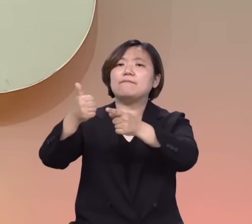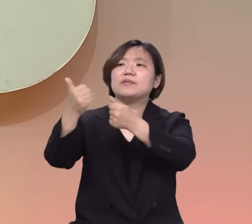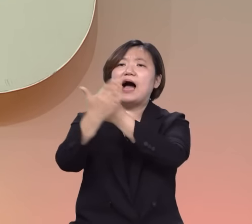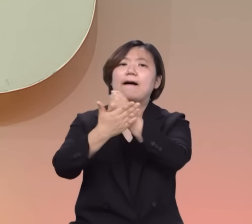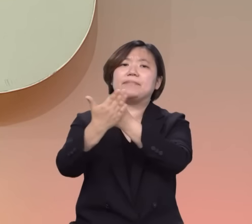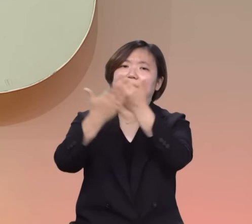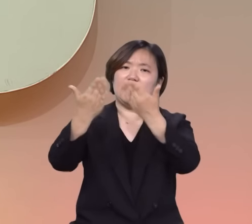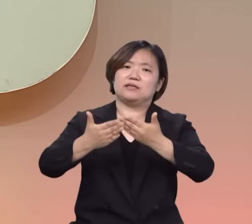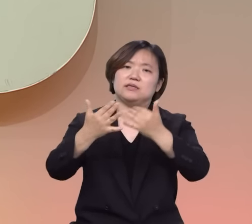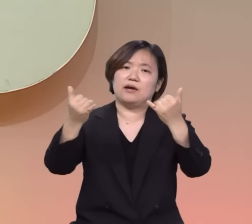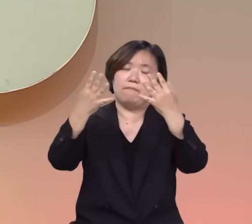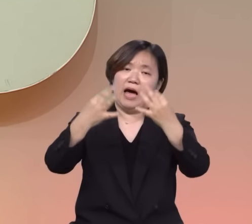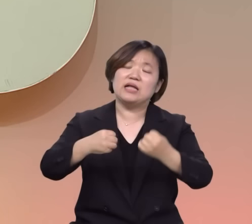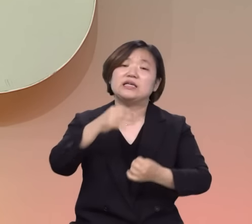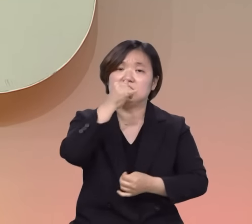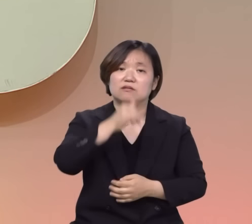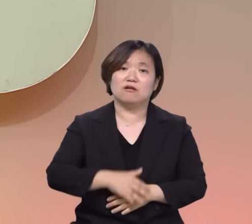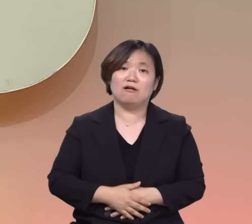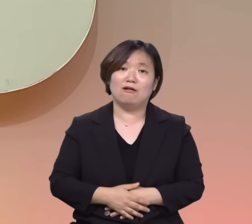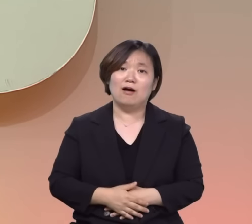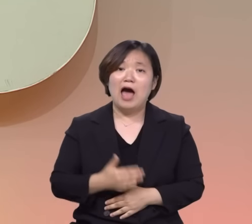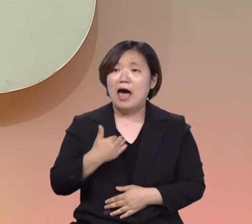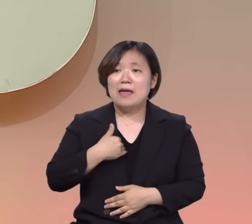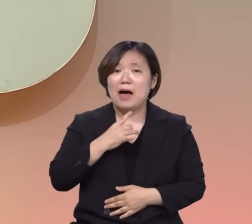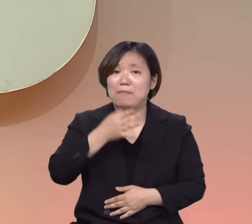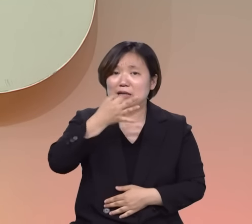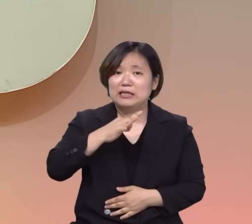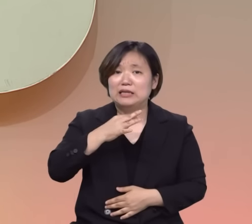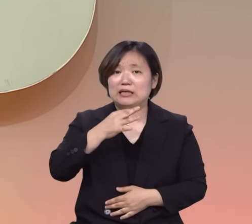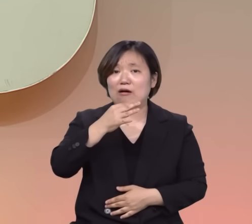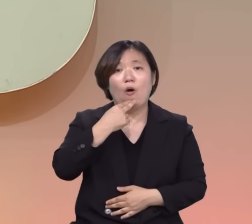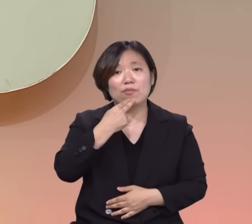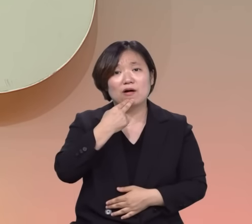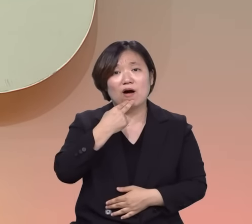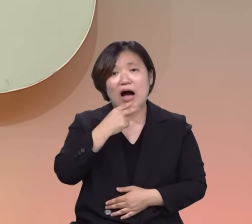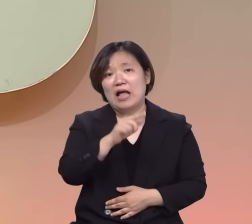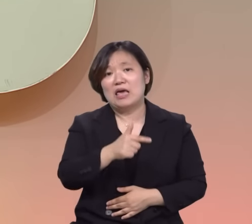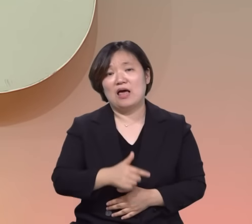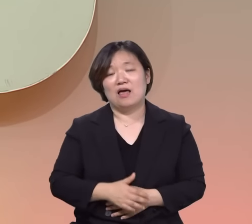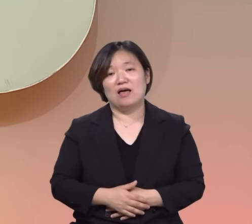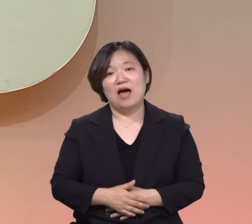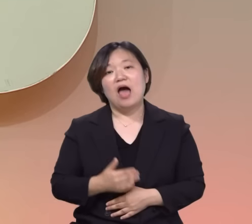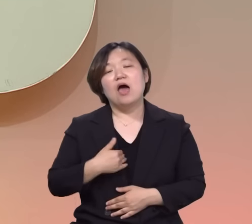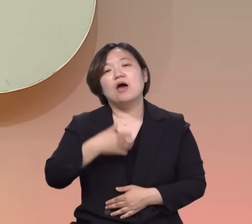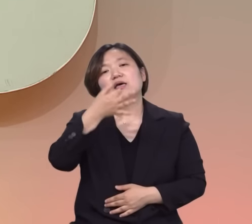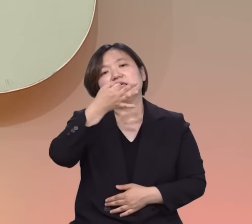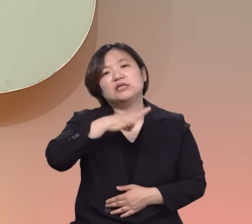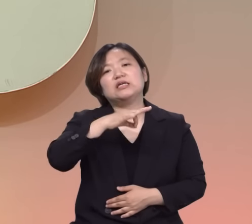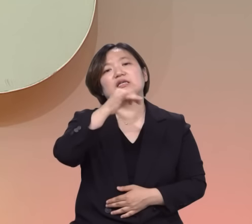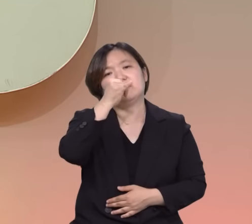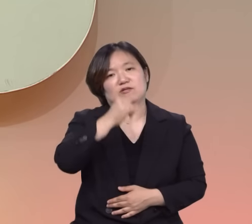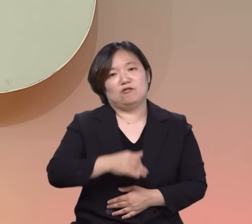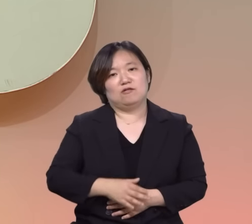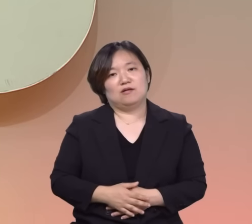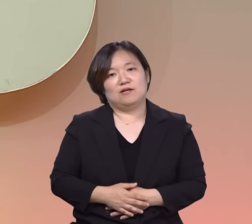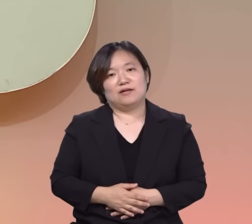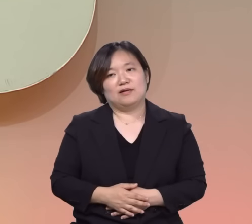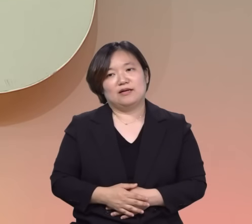불제자들이 있습니다 근데 나만 효과가 없는게 아닙니다 분명히 효과가 있지만 다만